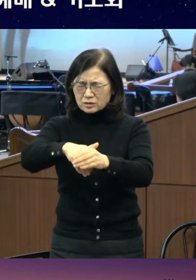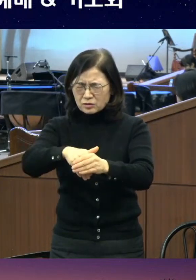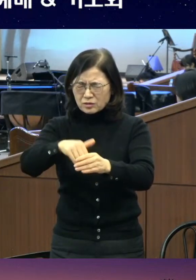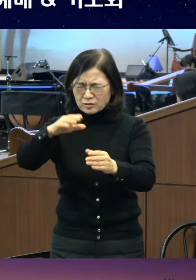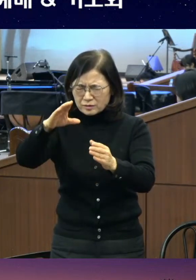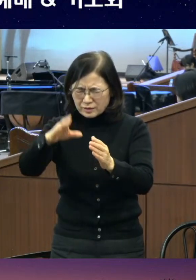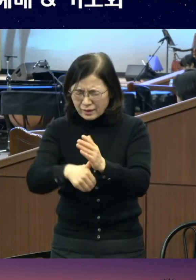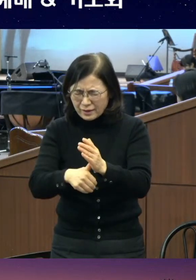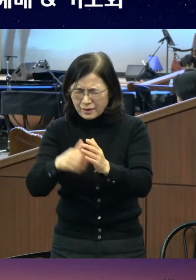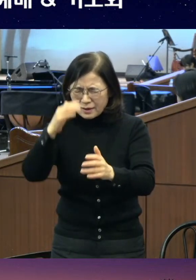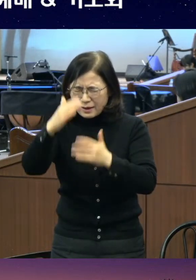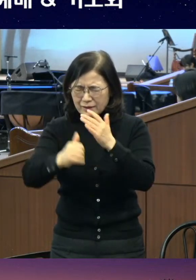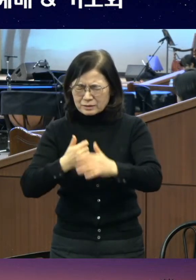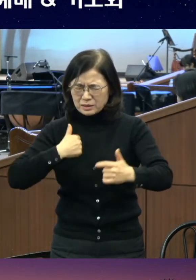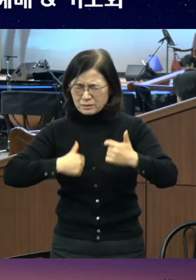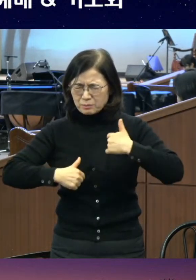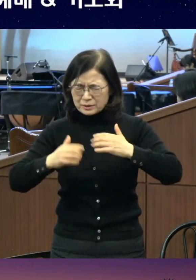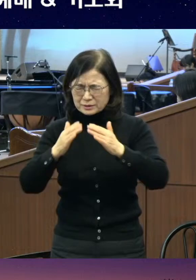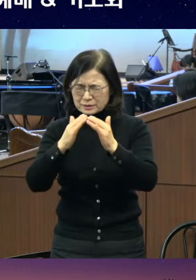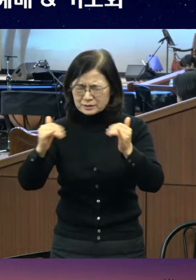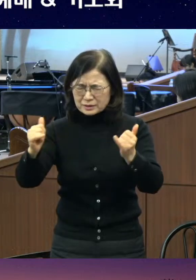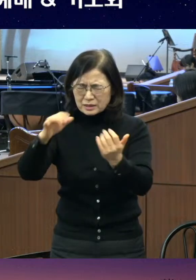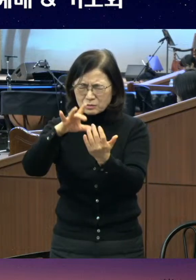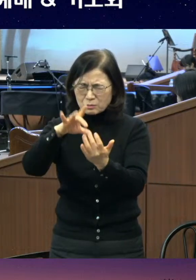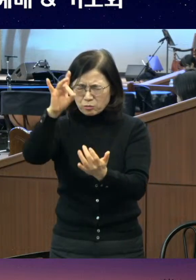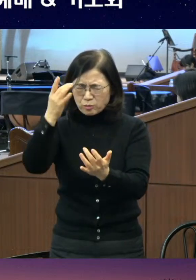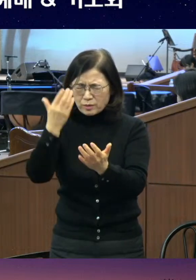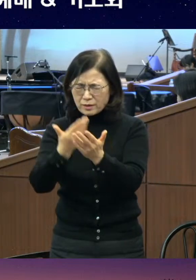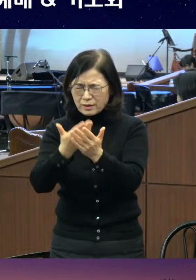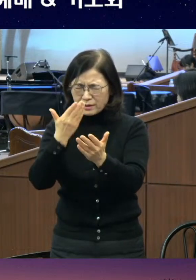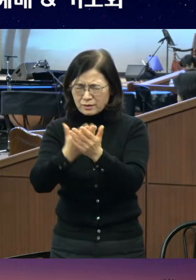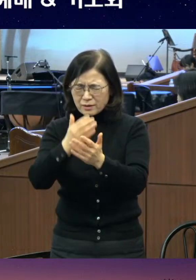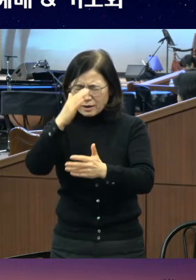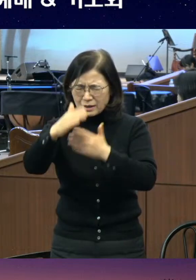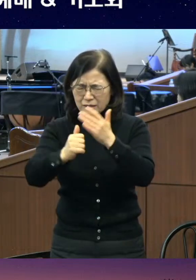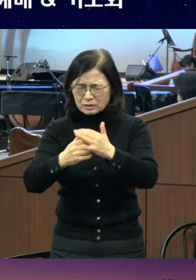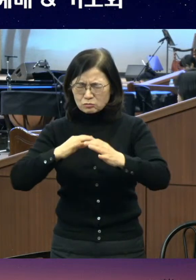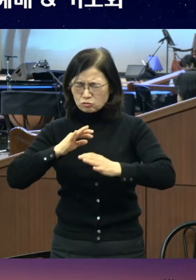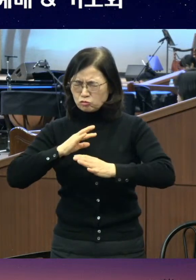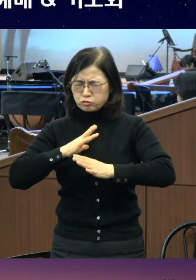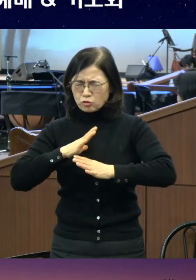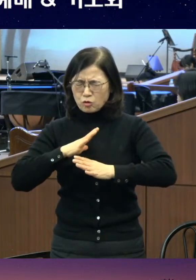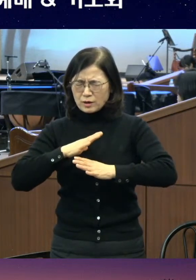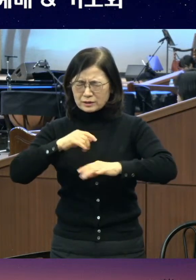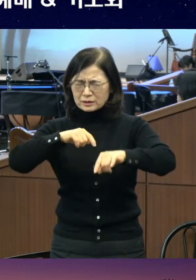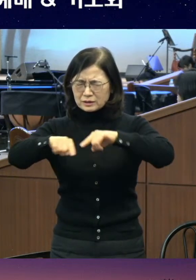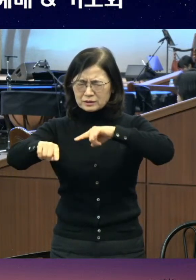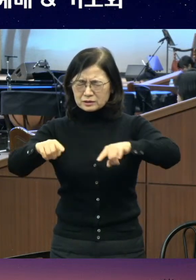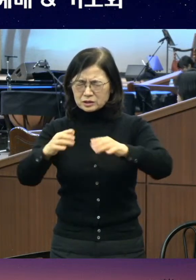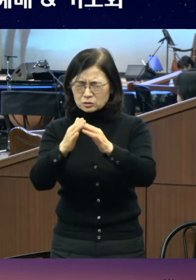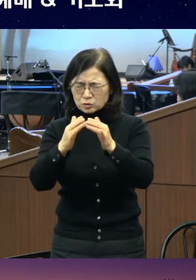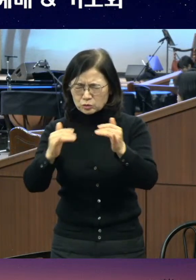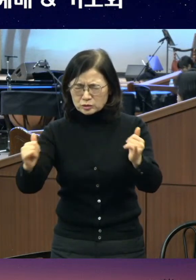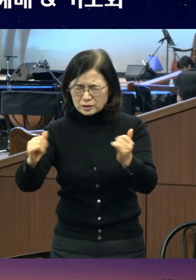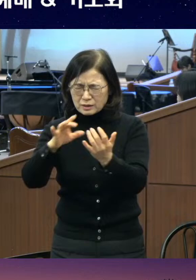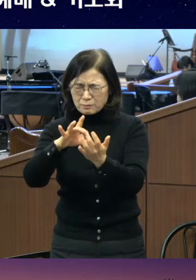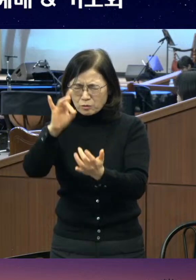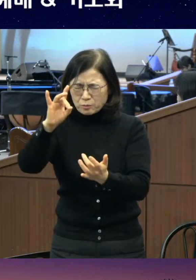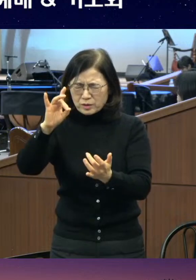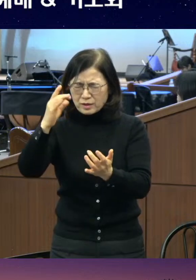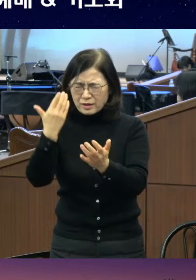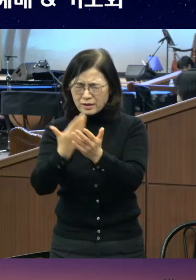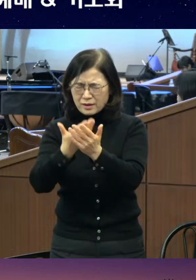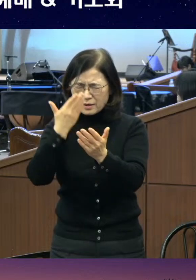뽑혀지게 하여 주시옵시고 하나님을 두려워하는 지도자들이 많이 세워지게 하여 주시고 하나님을 경외하는 백성들이